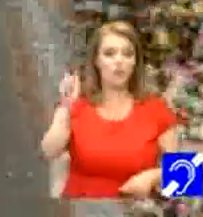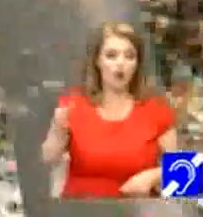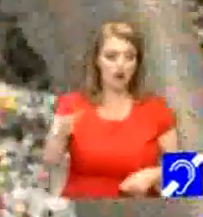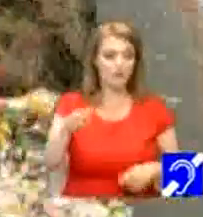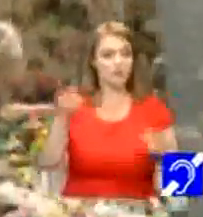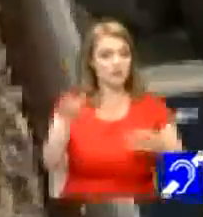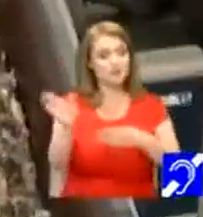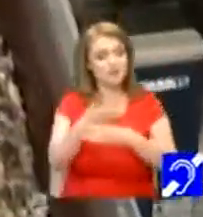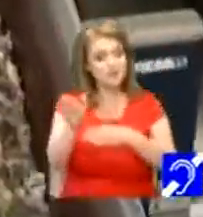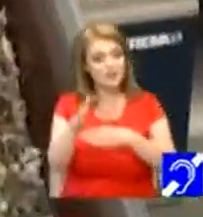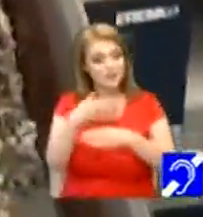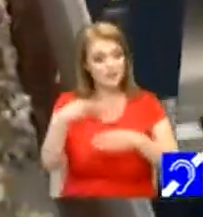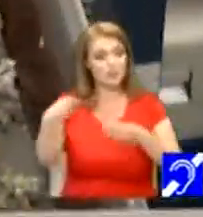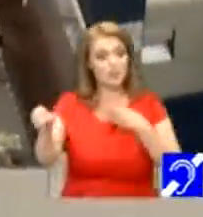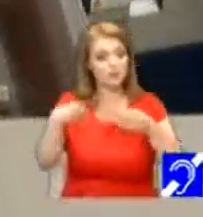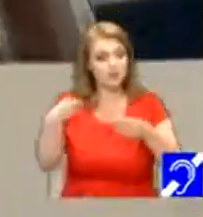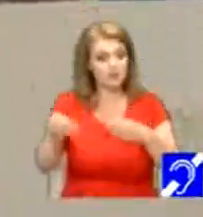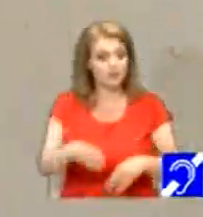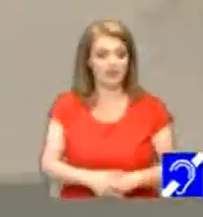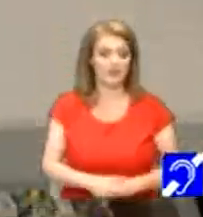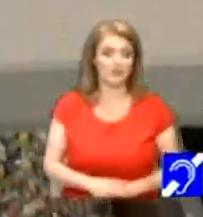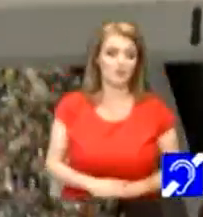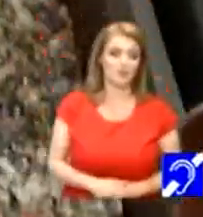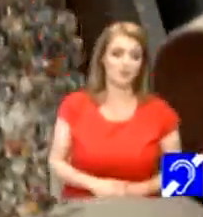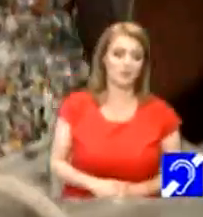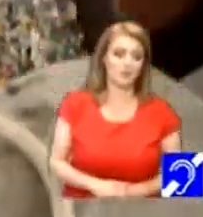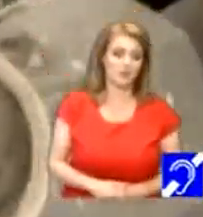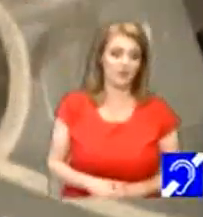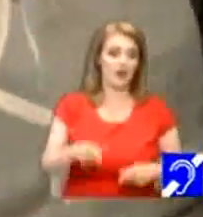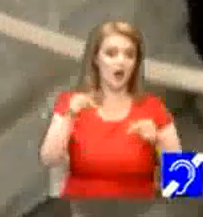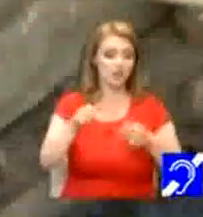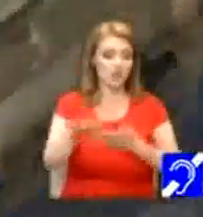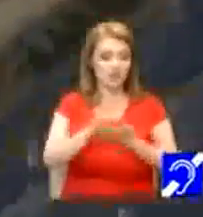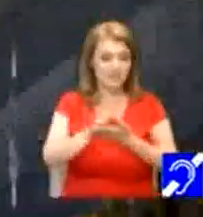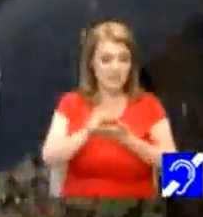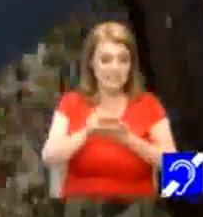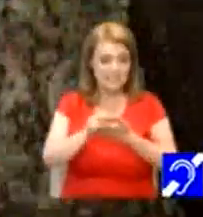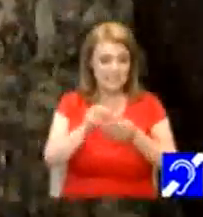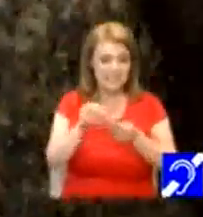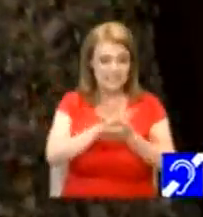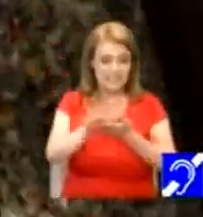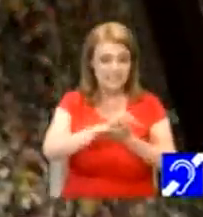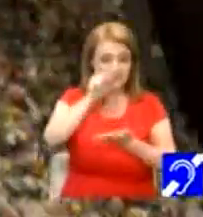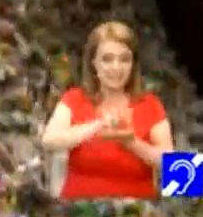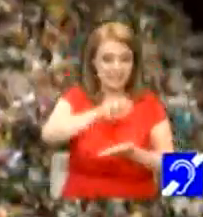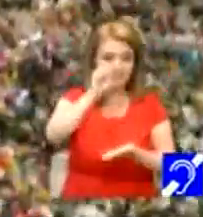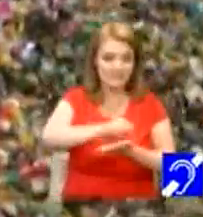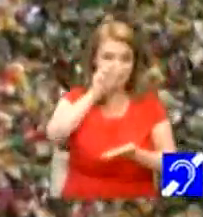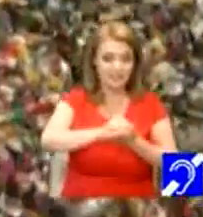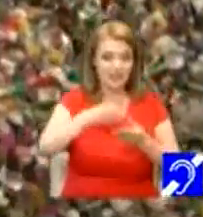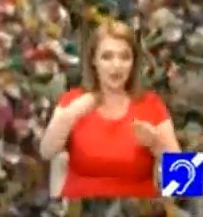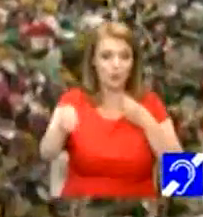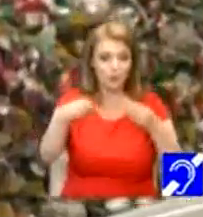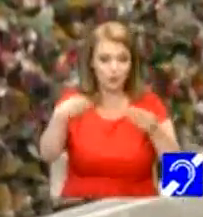sortează deșeurile și mult plastic ajunge inutil la groapa de gunoi. Aici reciclăm toate tipurile de PET, tipurile